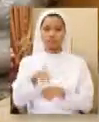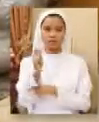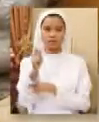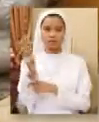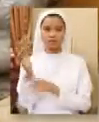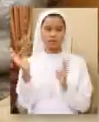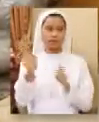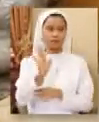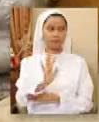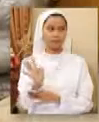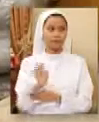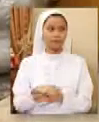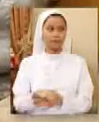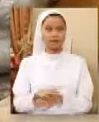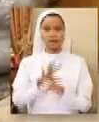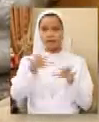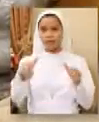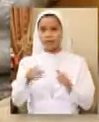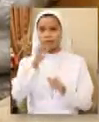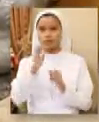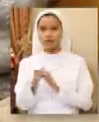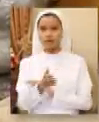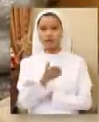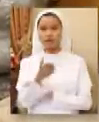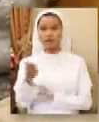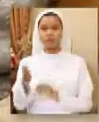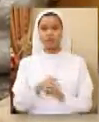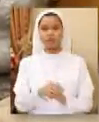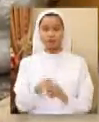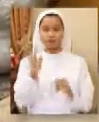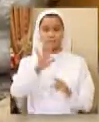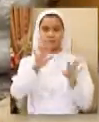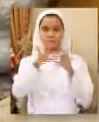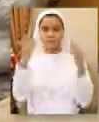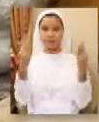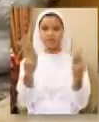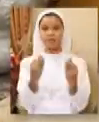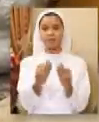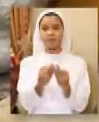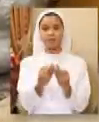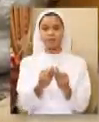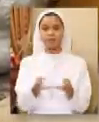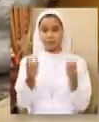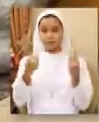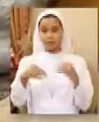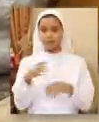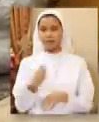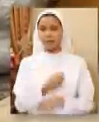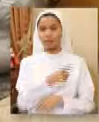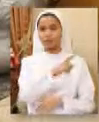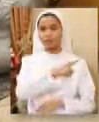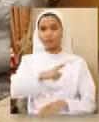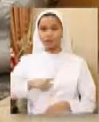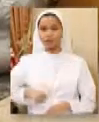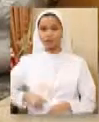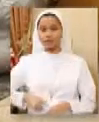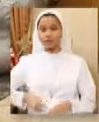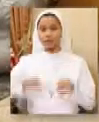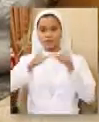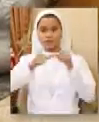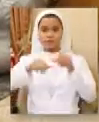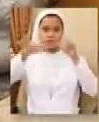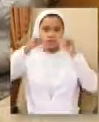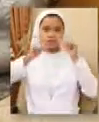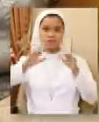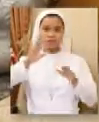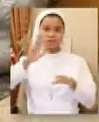sindu mga pamilya, no? Sana ang sa itong kagurangan, patuloy na bindusyonan ang inyong mga pamilya. So